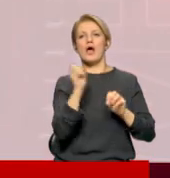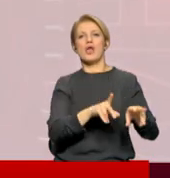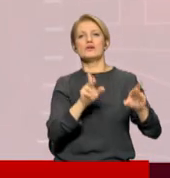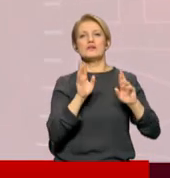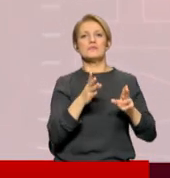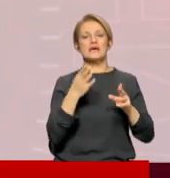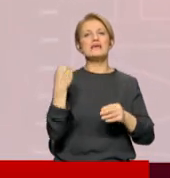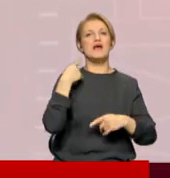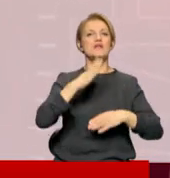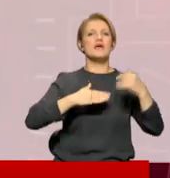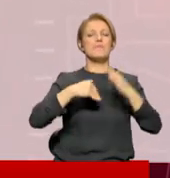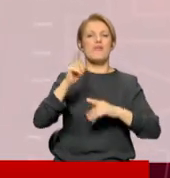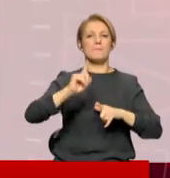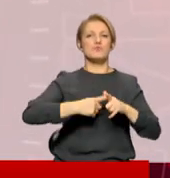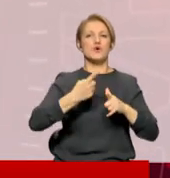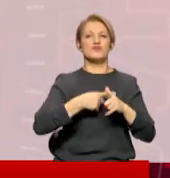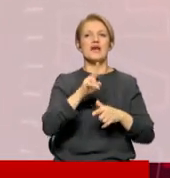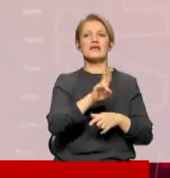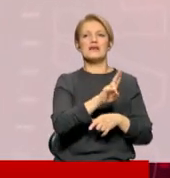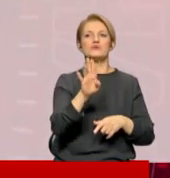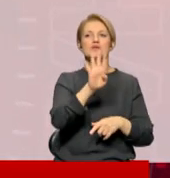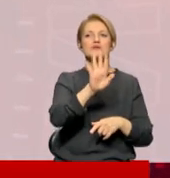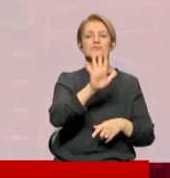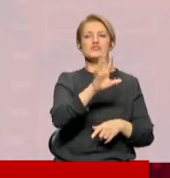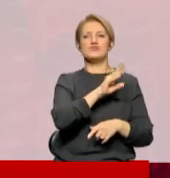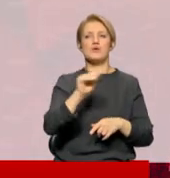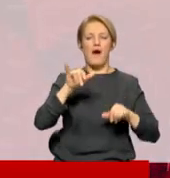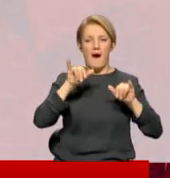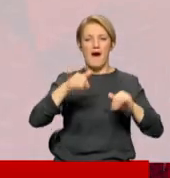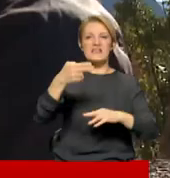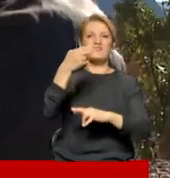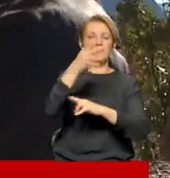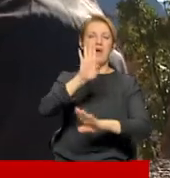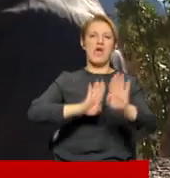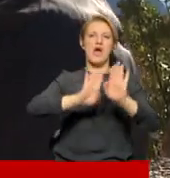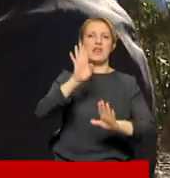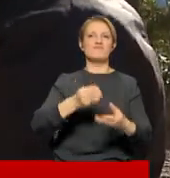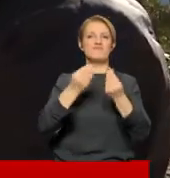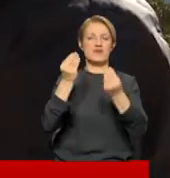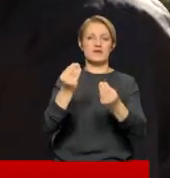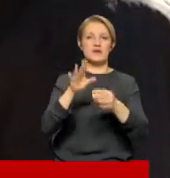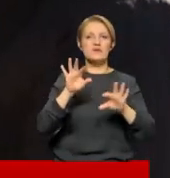yeni yapılan proje 745 milyona aynı firmaya ihale edildi